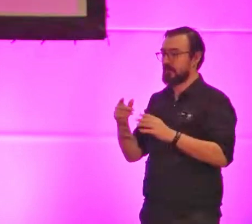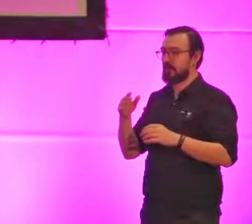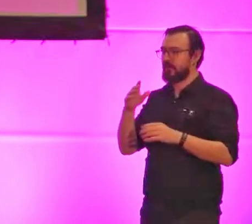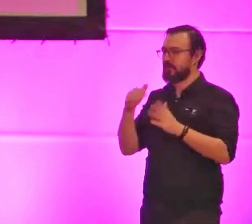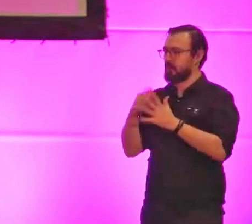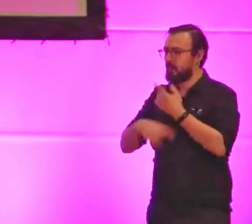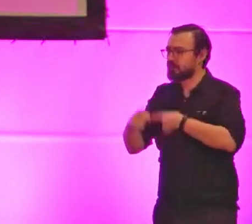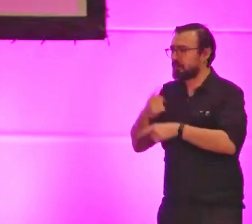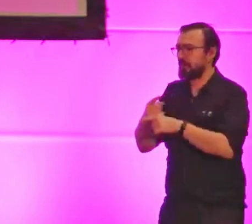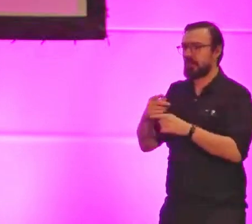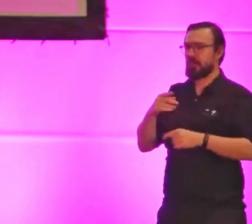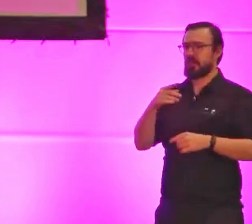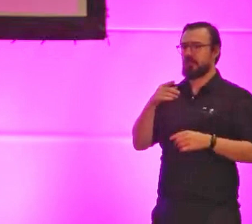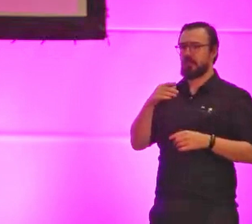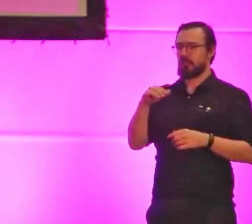och London,